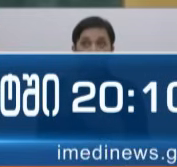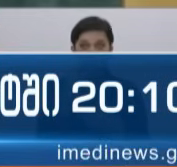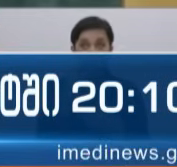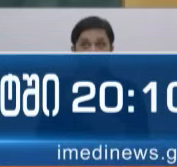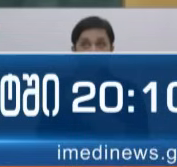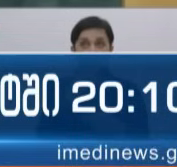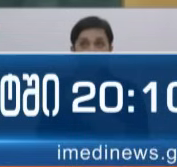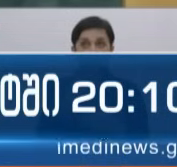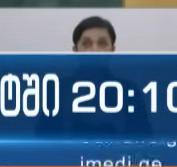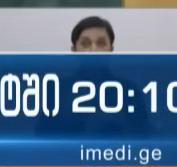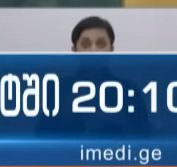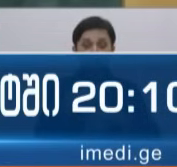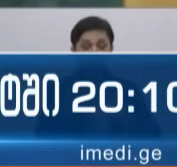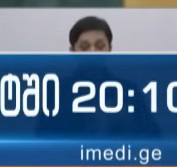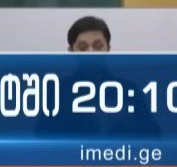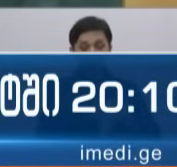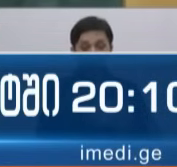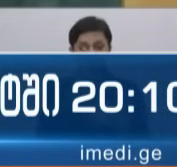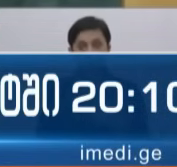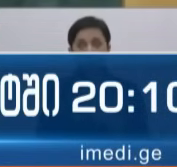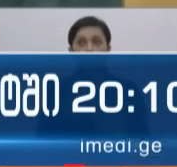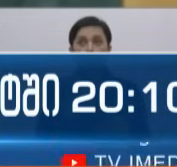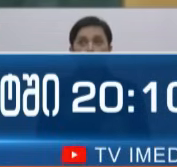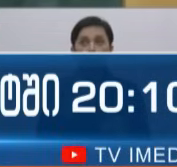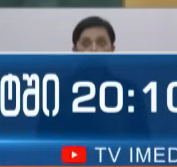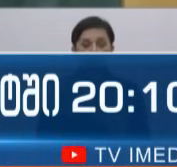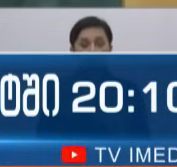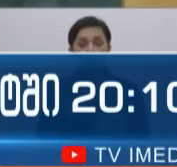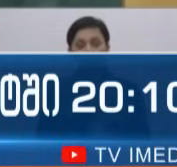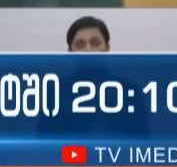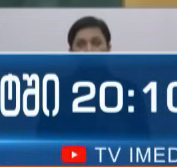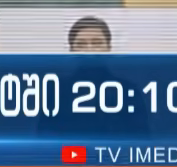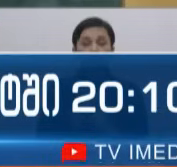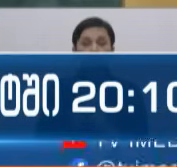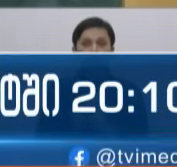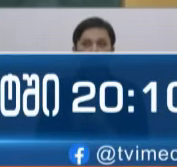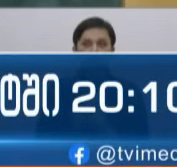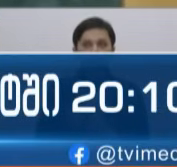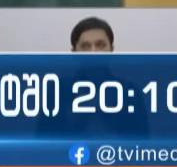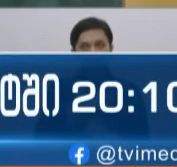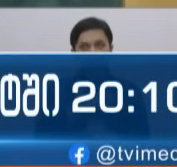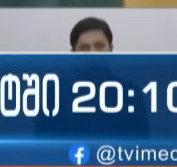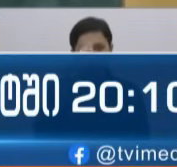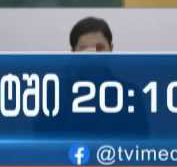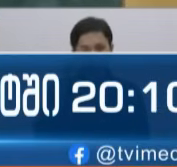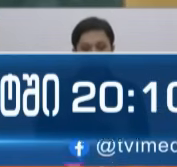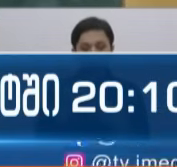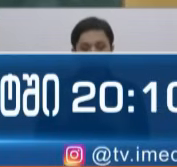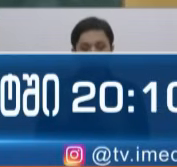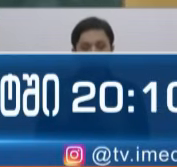და გაგატარებთ ერთი ქუჩებში და ნახავთ ერთი როგორი მომხრეები ყავთ თქვენ დიასპორაში. ჩვენმა უცხოეთში